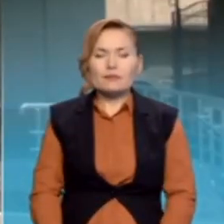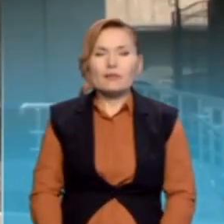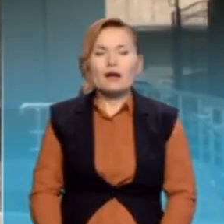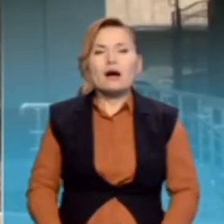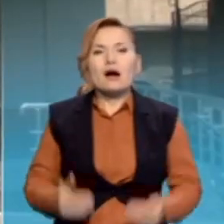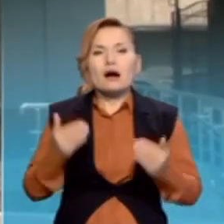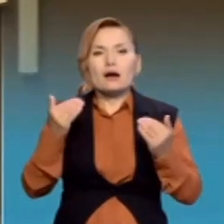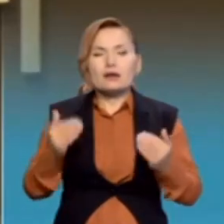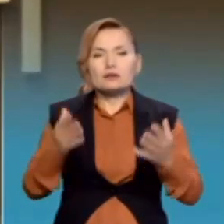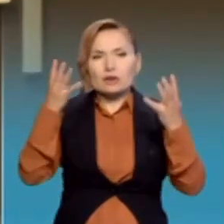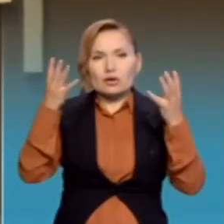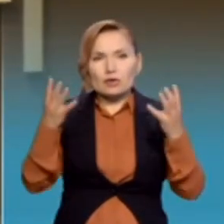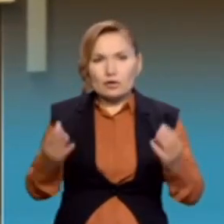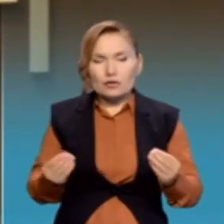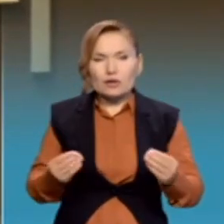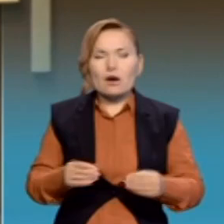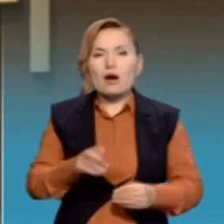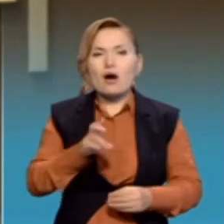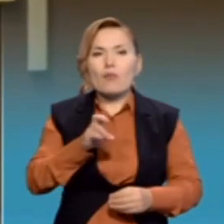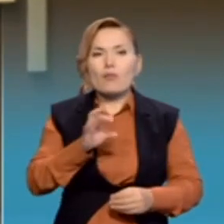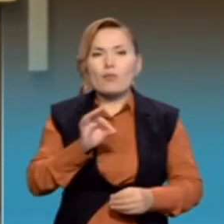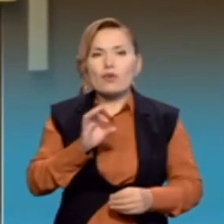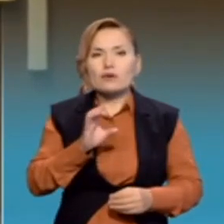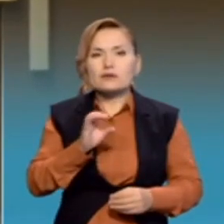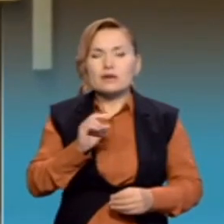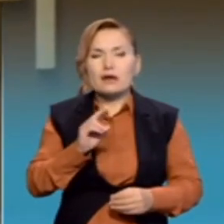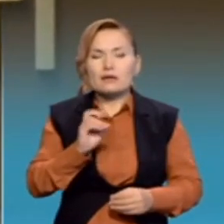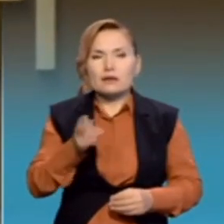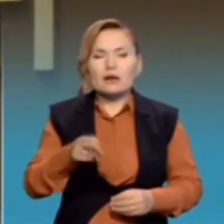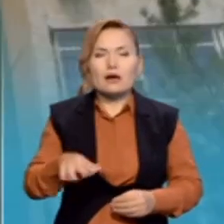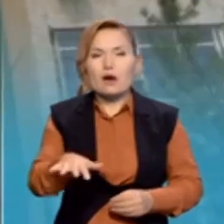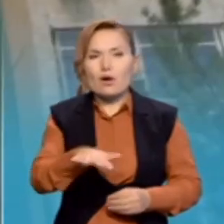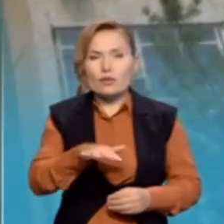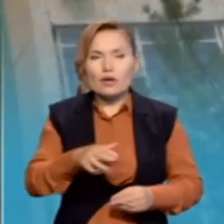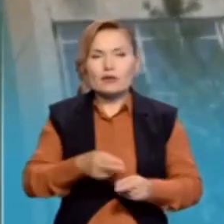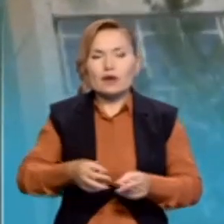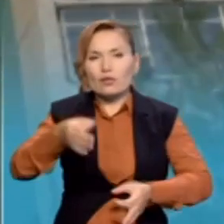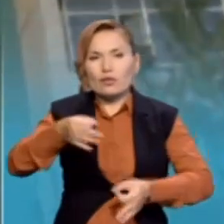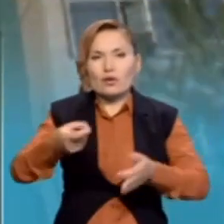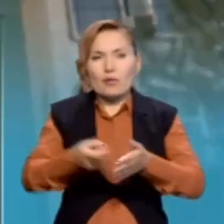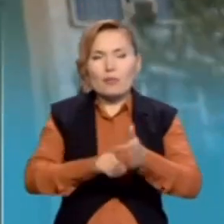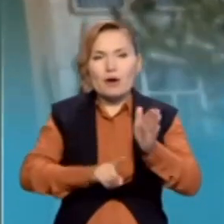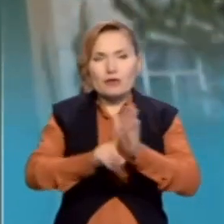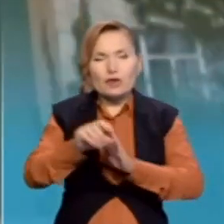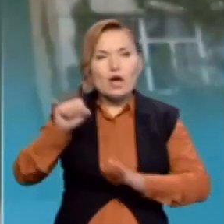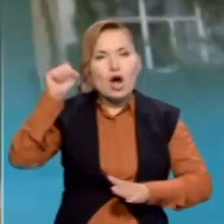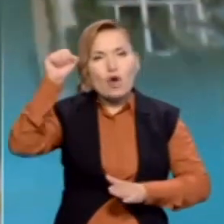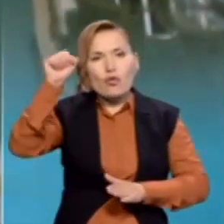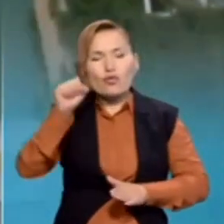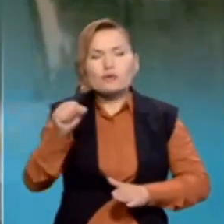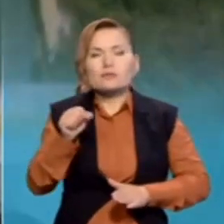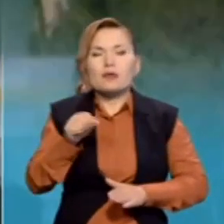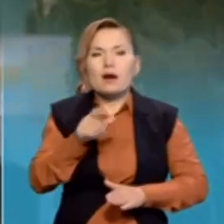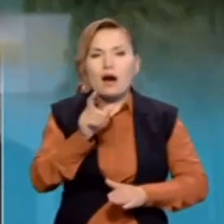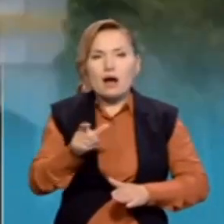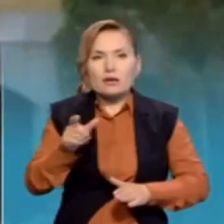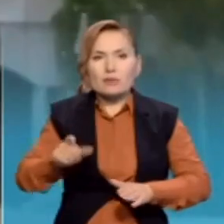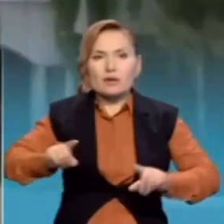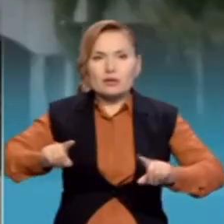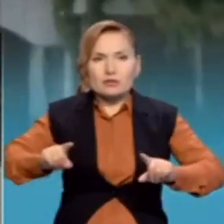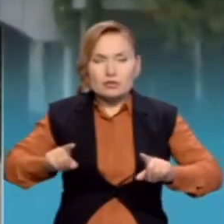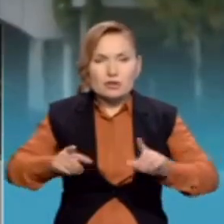қылмыстық іс қазіргі таңда Бостандық аудандық полиция басқармасында тергелуде. Осы істің толық мән-жайын анықтауға